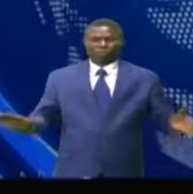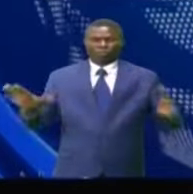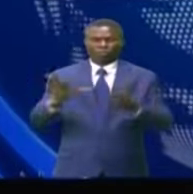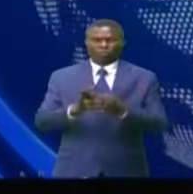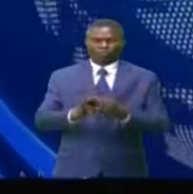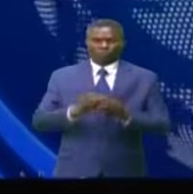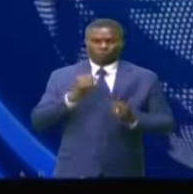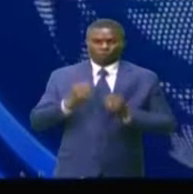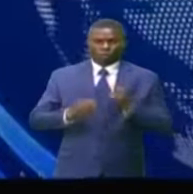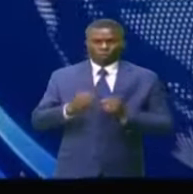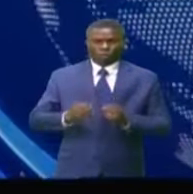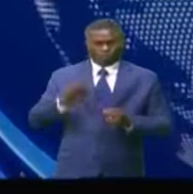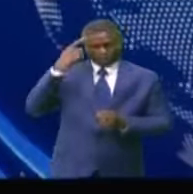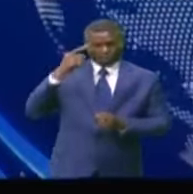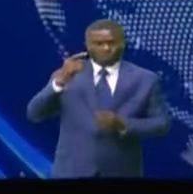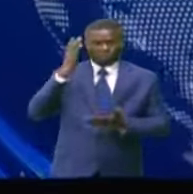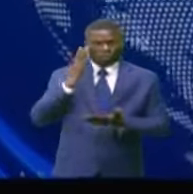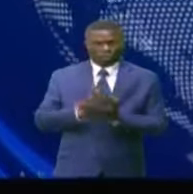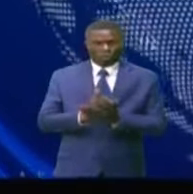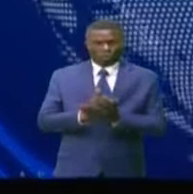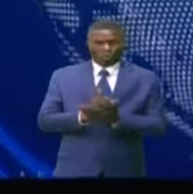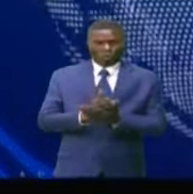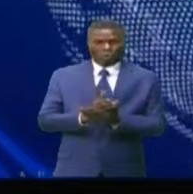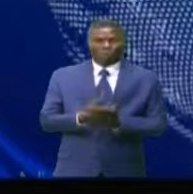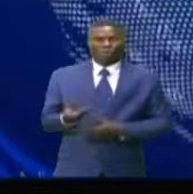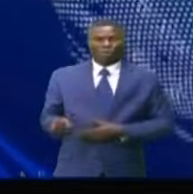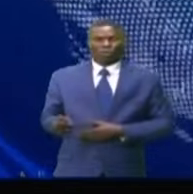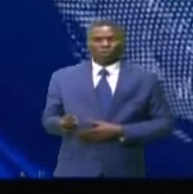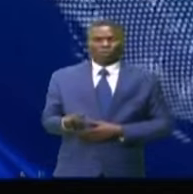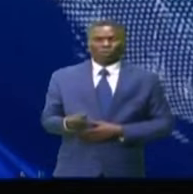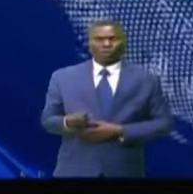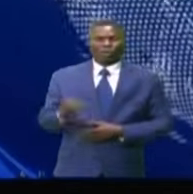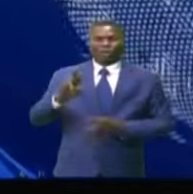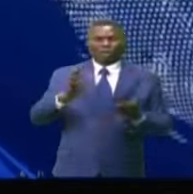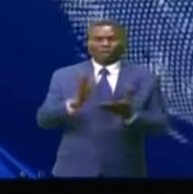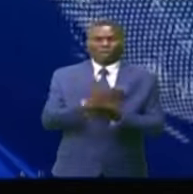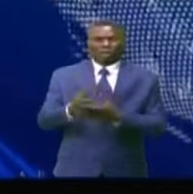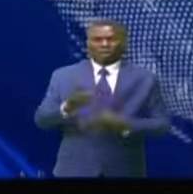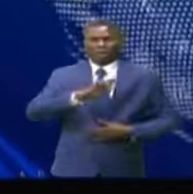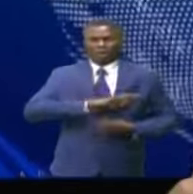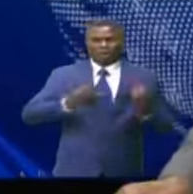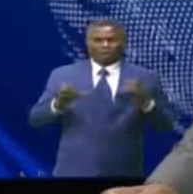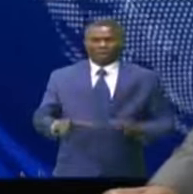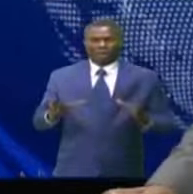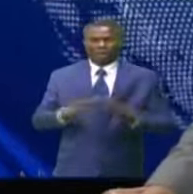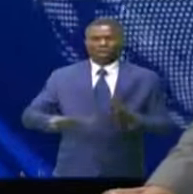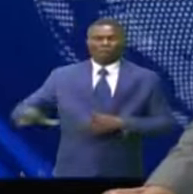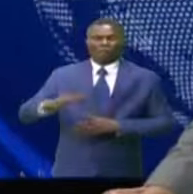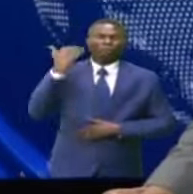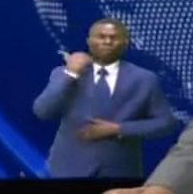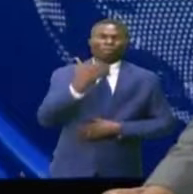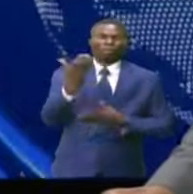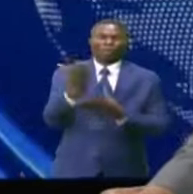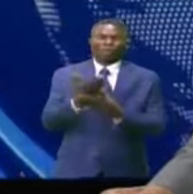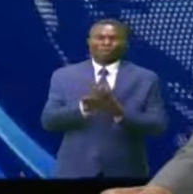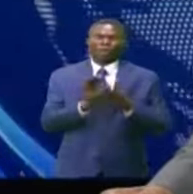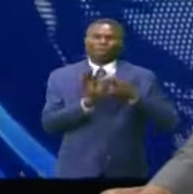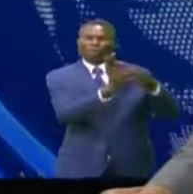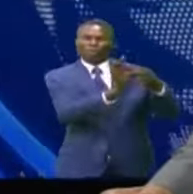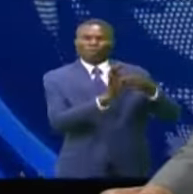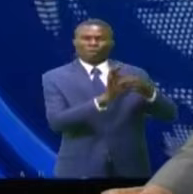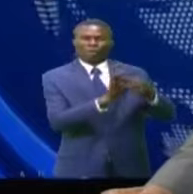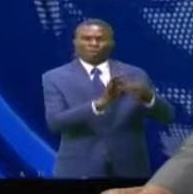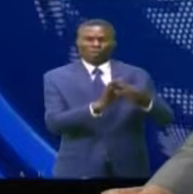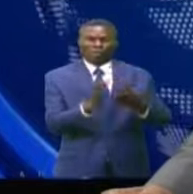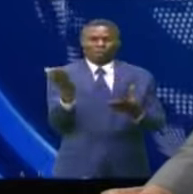Mutualisation des efforts pour lutter efficacement contre la fraude douanière entre la RDC et l'Ouganda. Un mémorandum de collaboration et